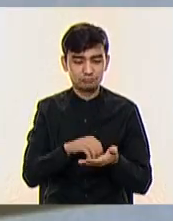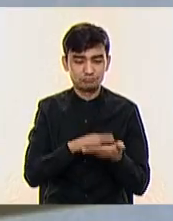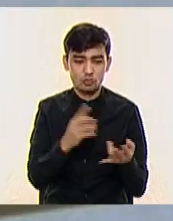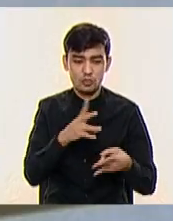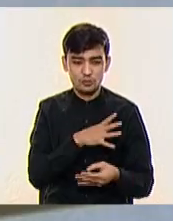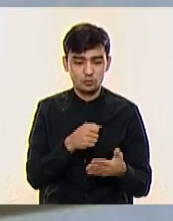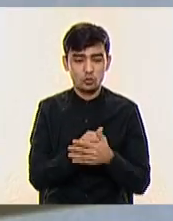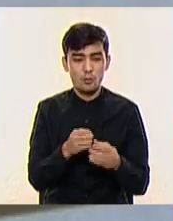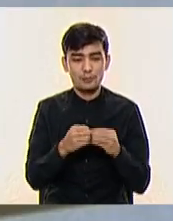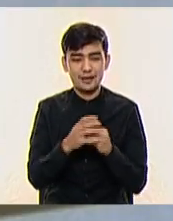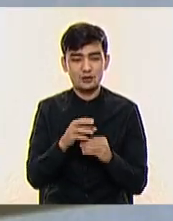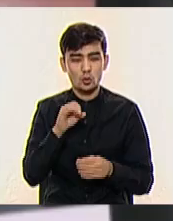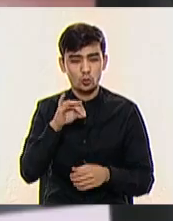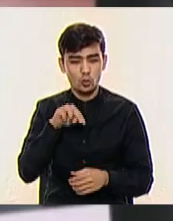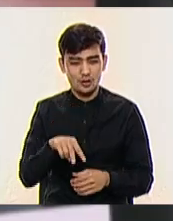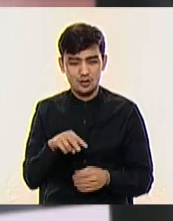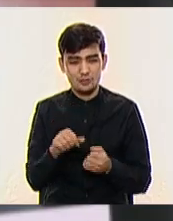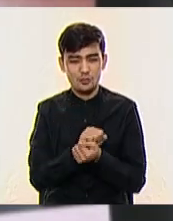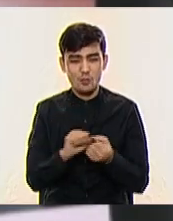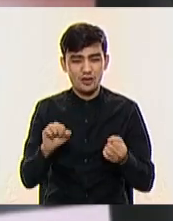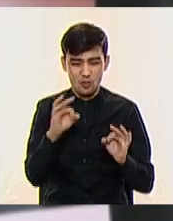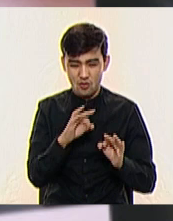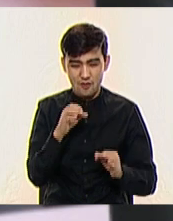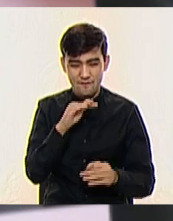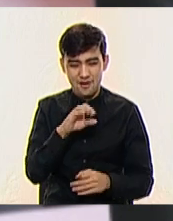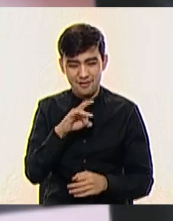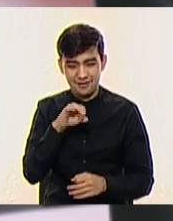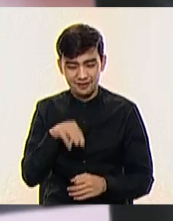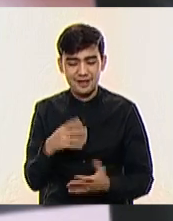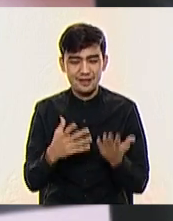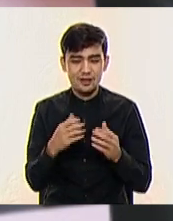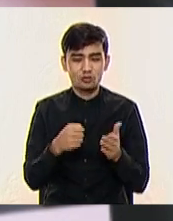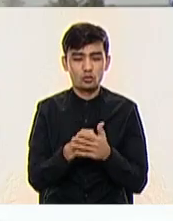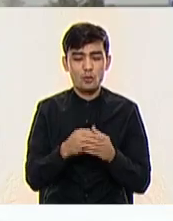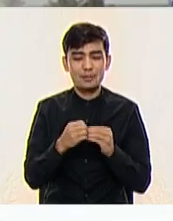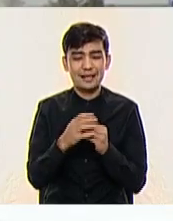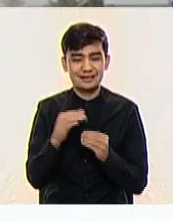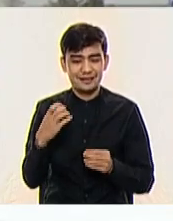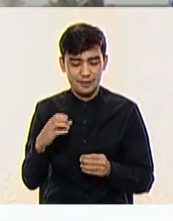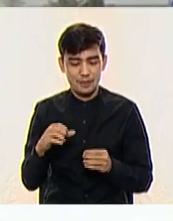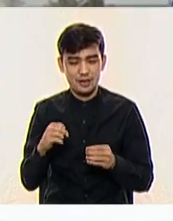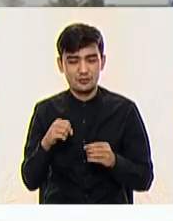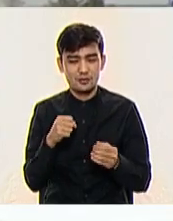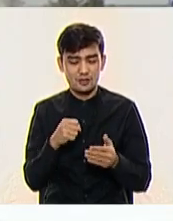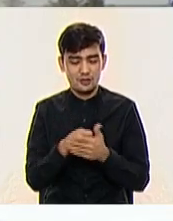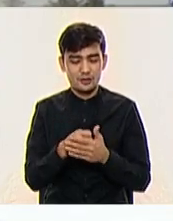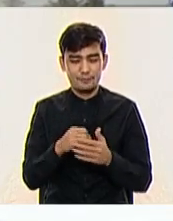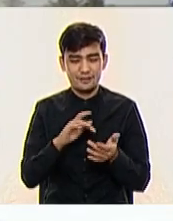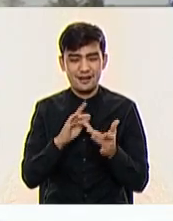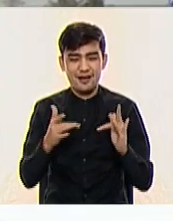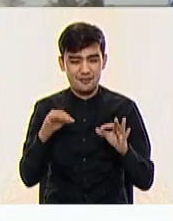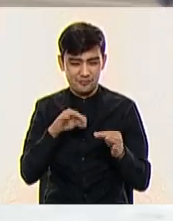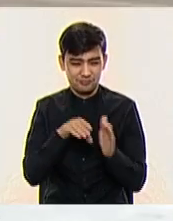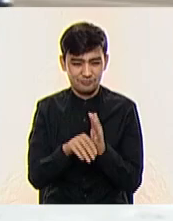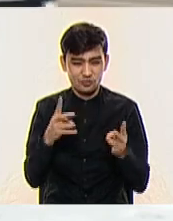нужно до 15 июля в бумажном варианте, либо до 15 сентября в электронном формате. Уже к октябрю в Комитете госдоходов